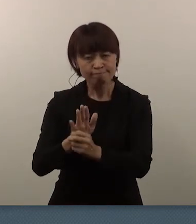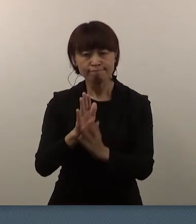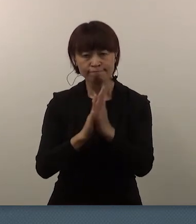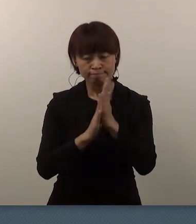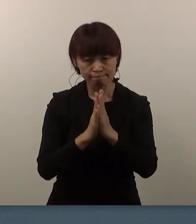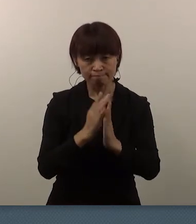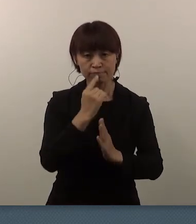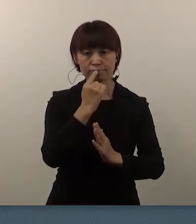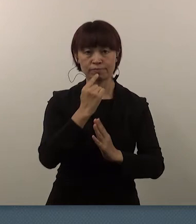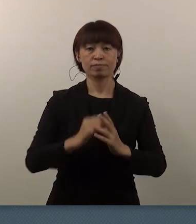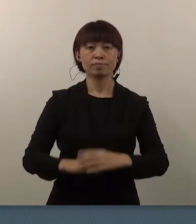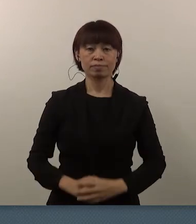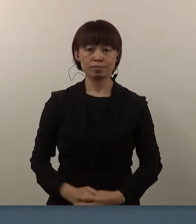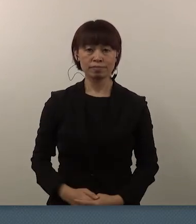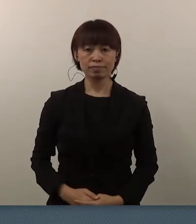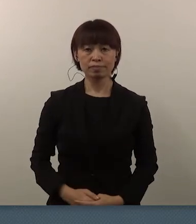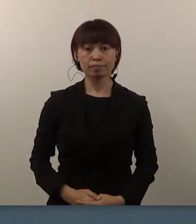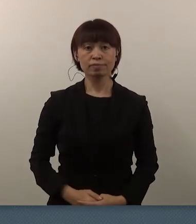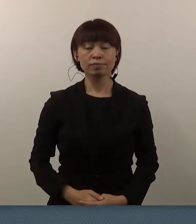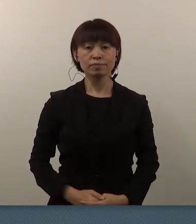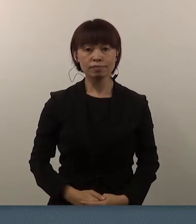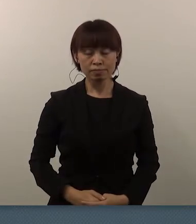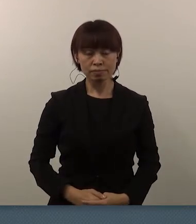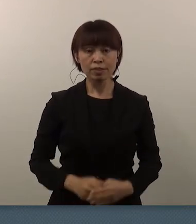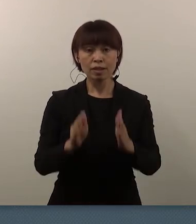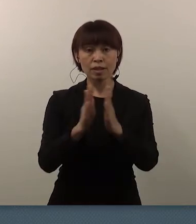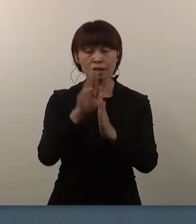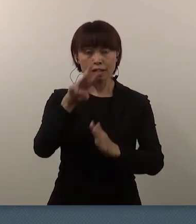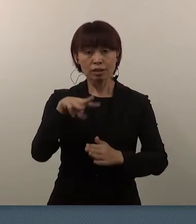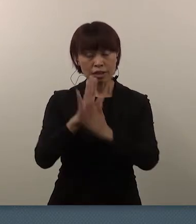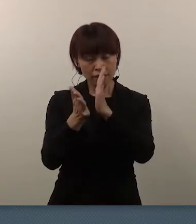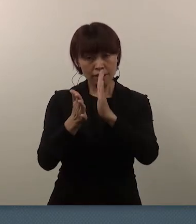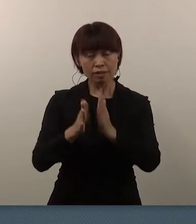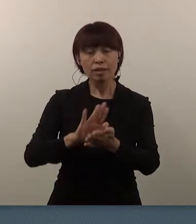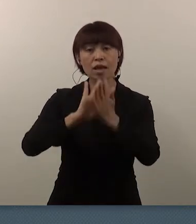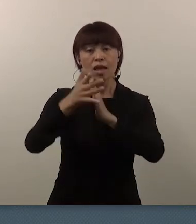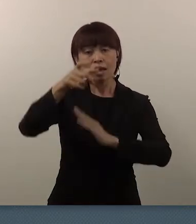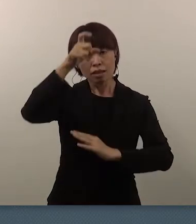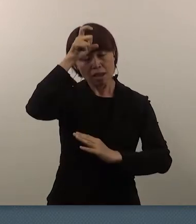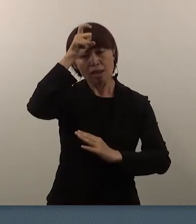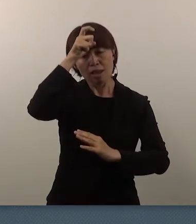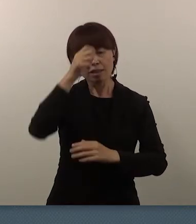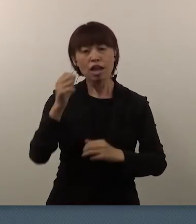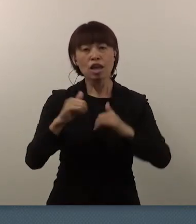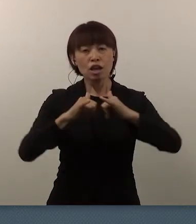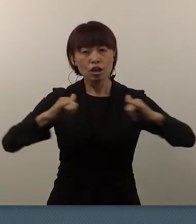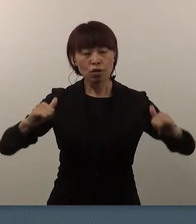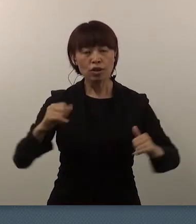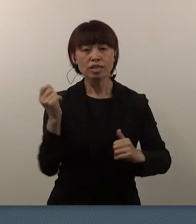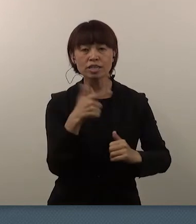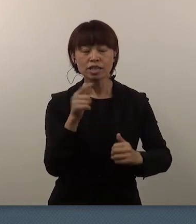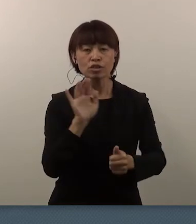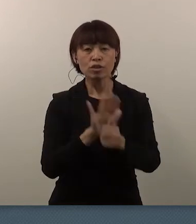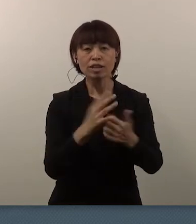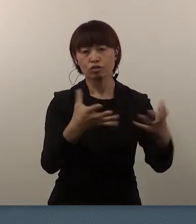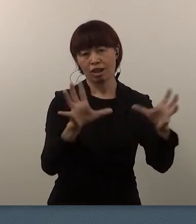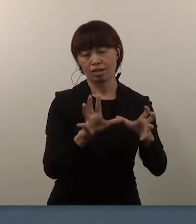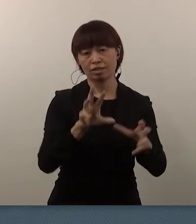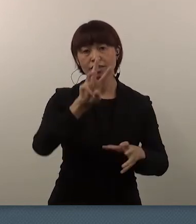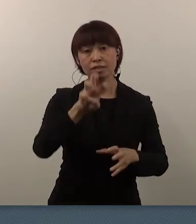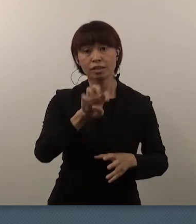。本件では県警が広域緊急援助隊34名を広島県